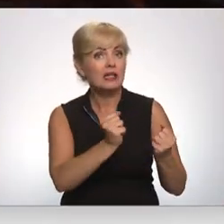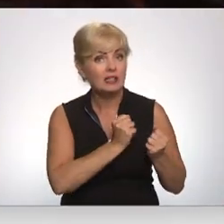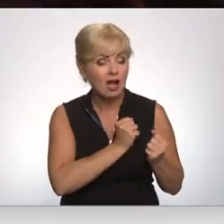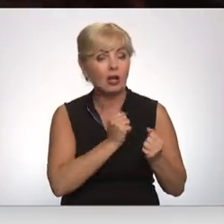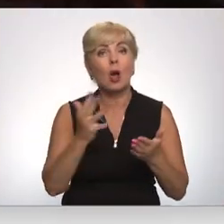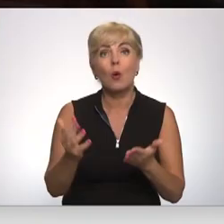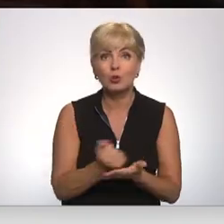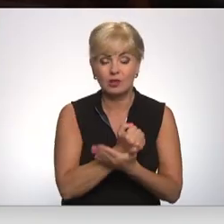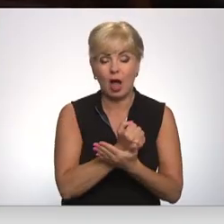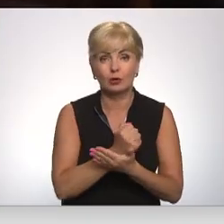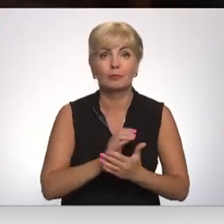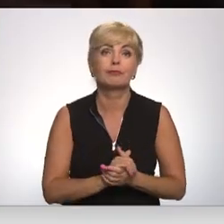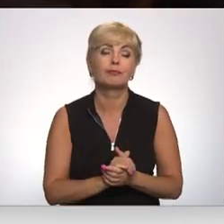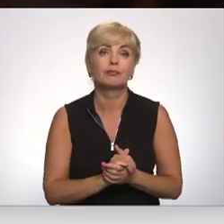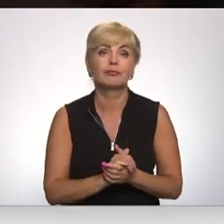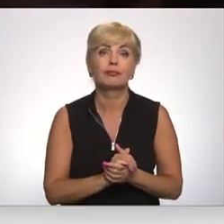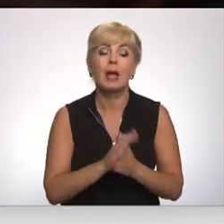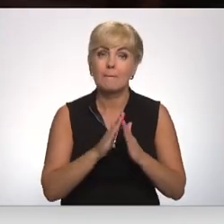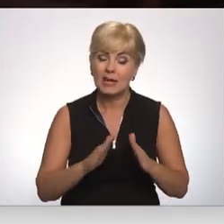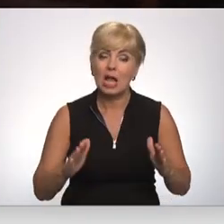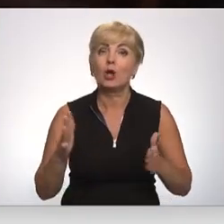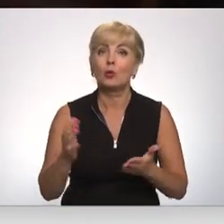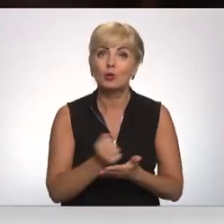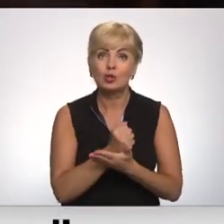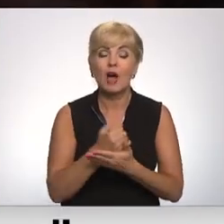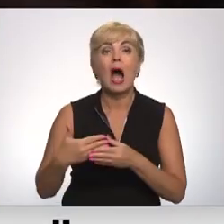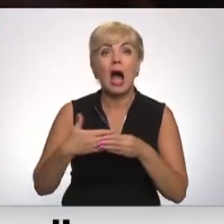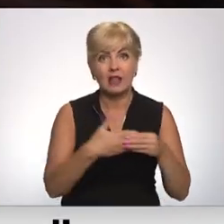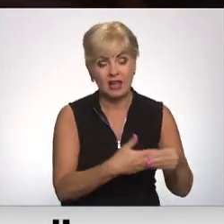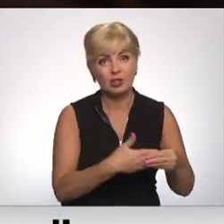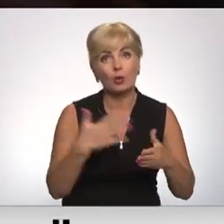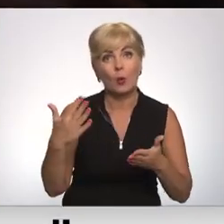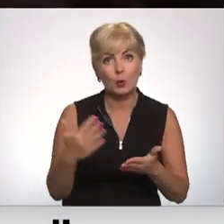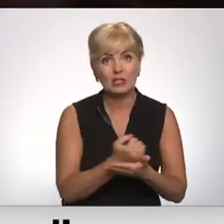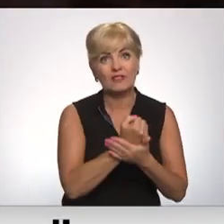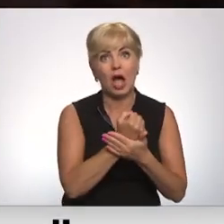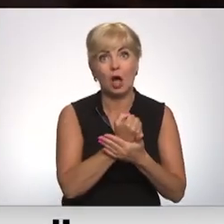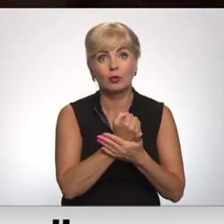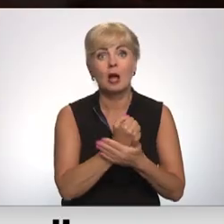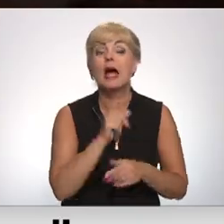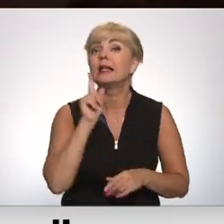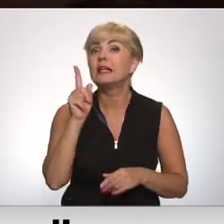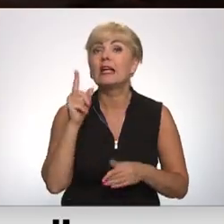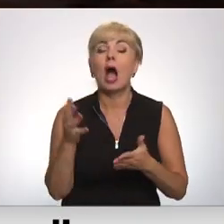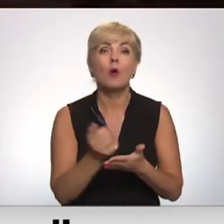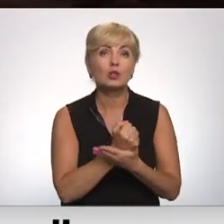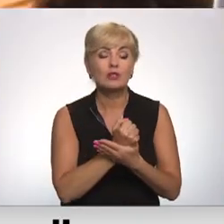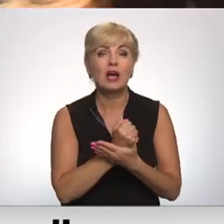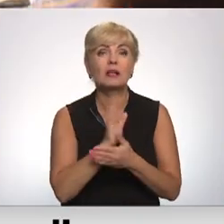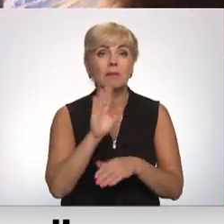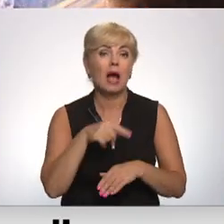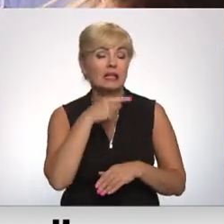uzvaru. Mieru un uzvaru, jā. Atnes mums uzvaru. Tikai uzvaru pār